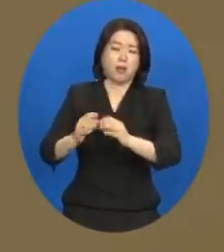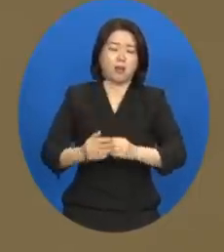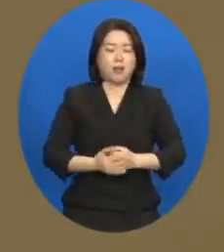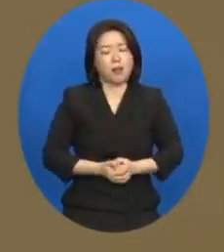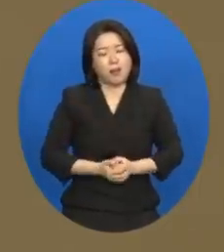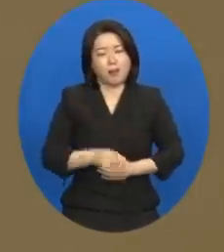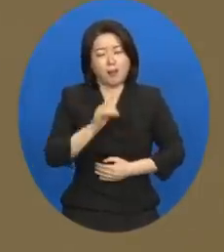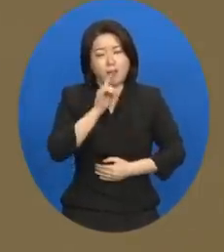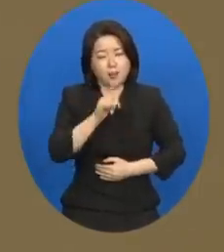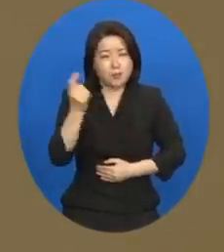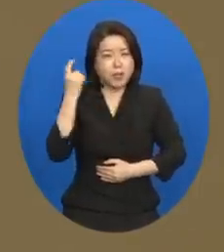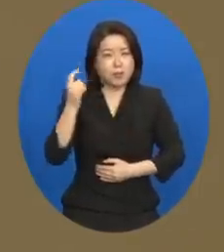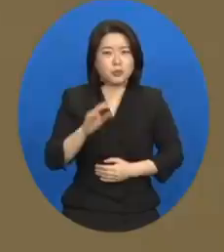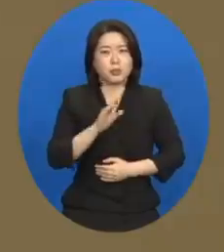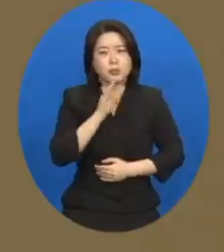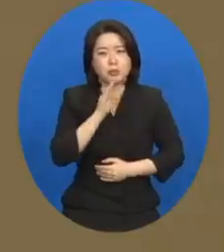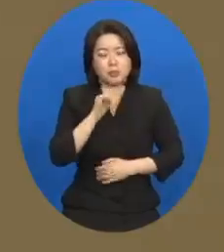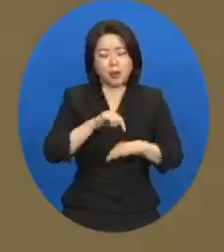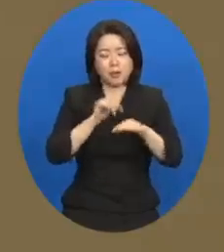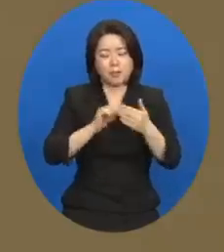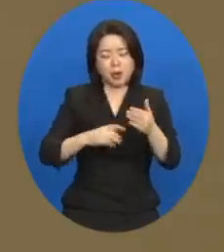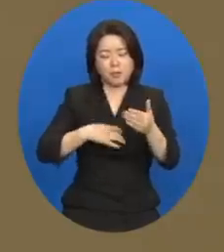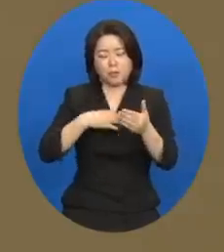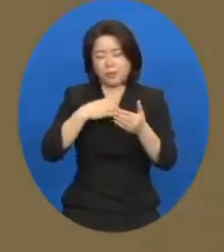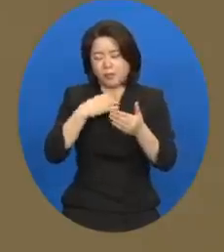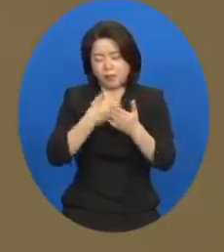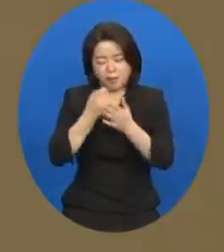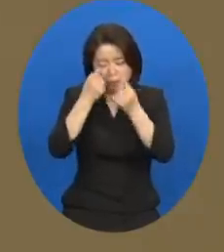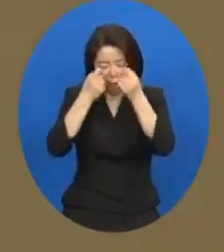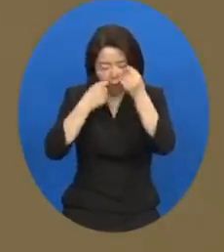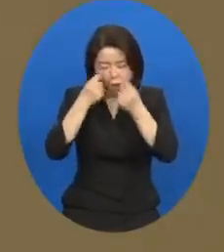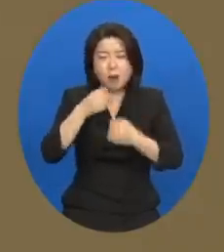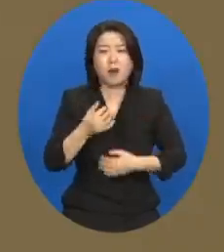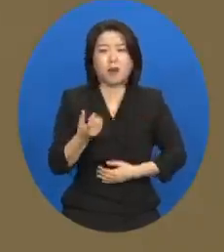제가 그 이야기를 듣고 정말 마음이 울컥하더라고요.